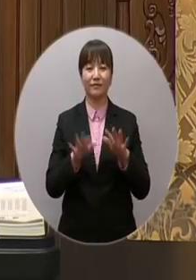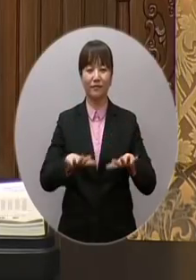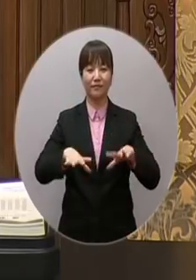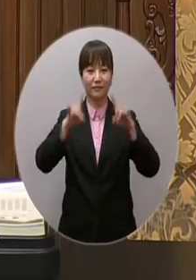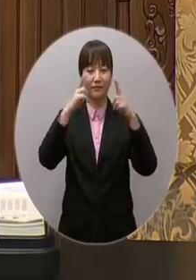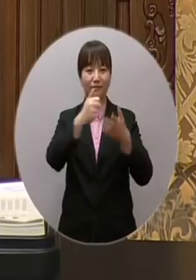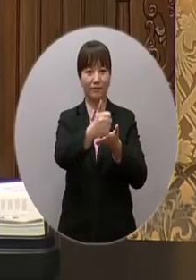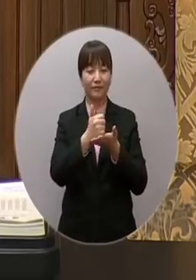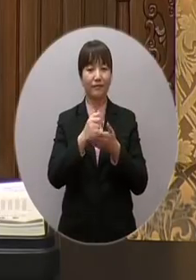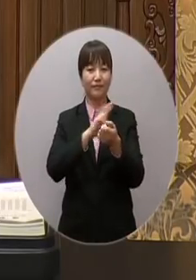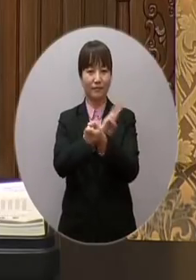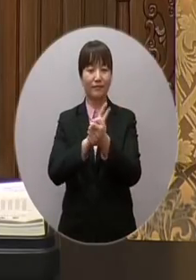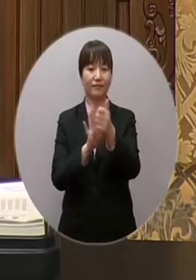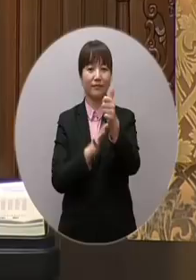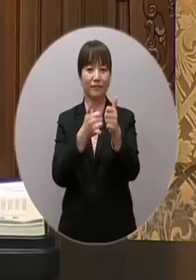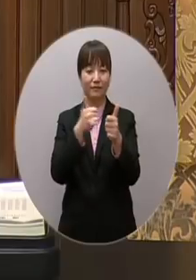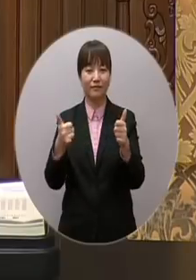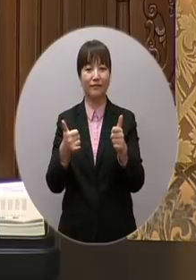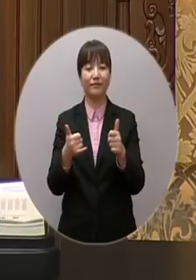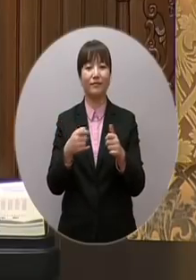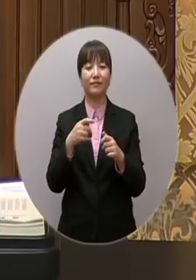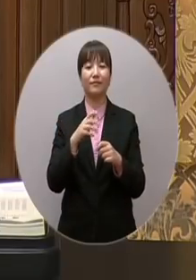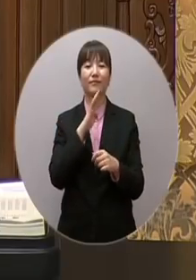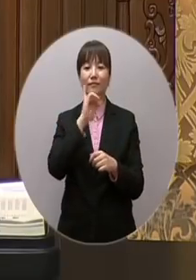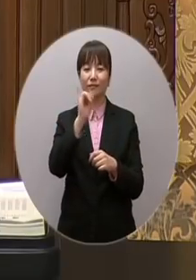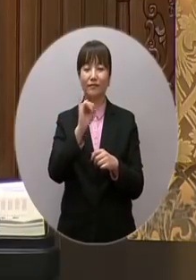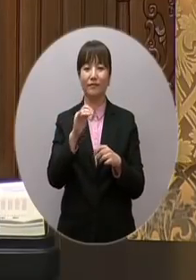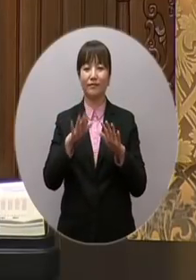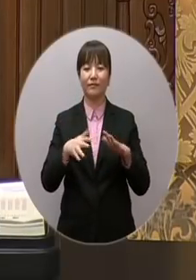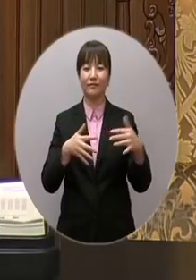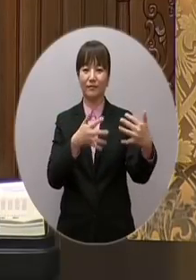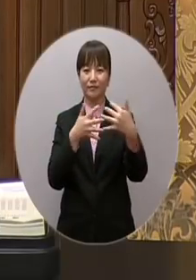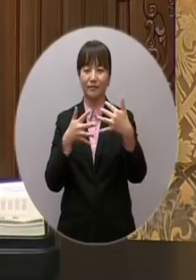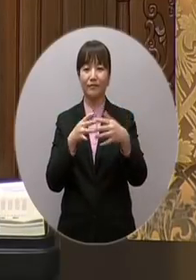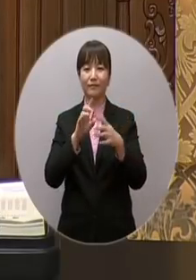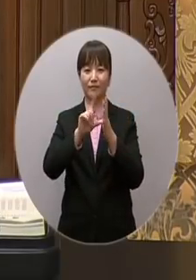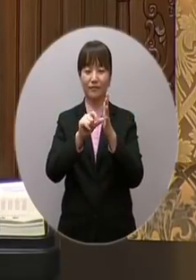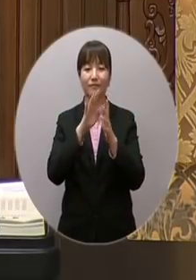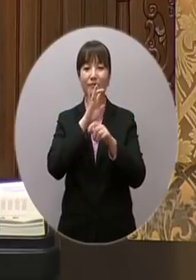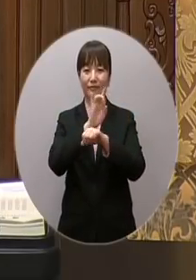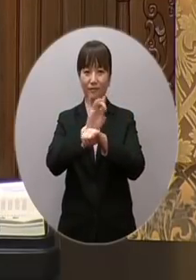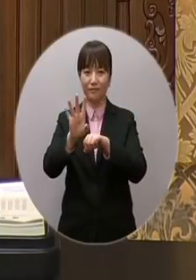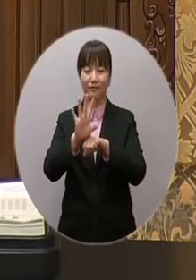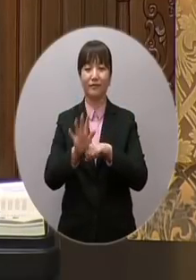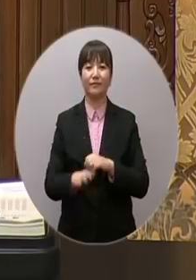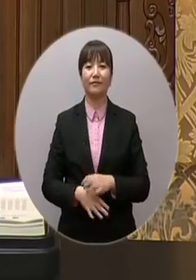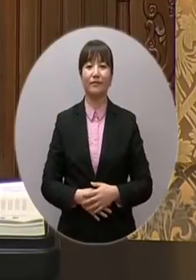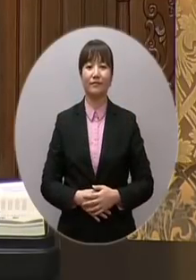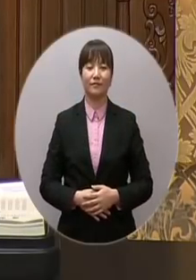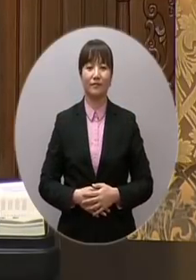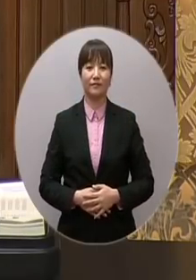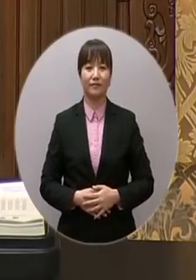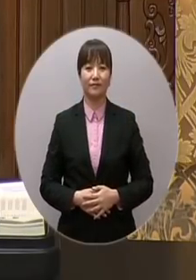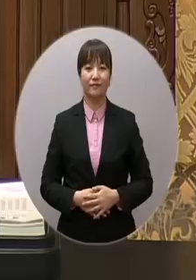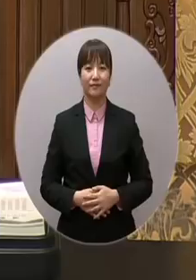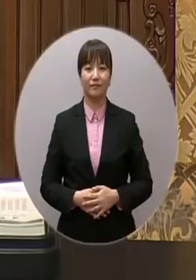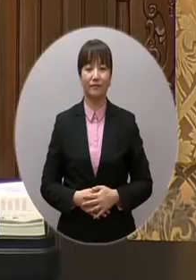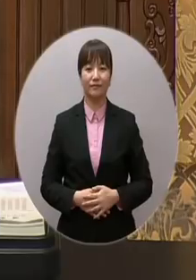首先我们请林委员敬语。质询时间15分钟。